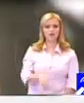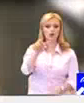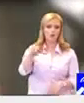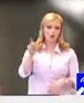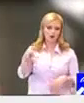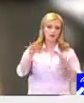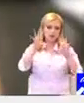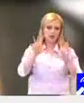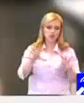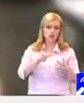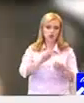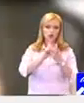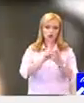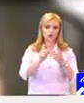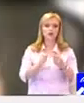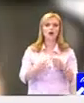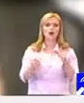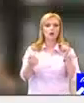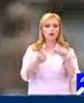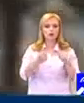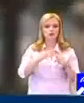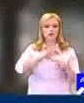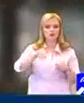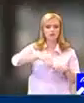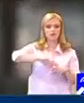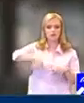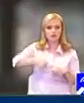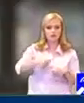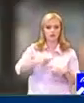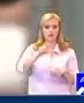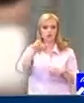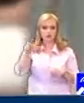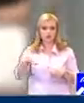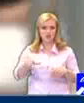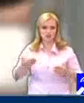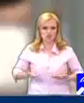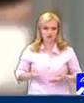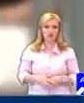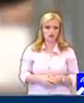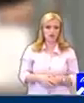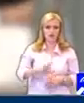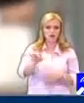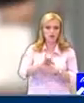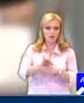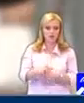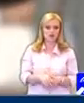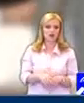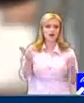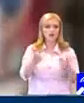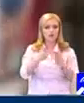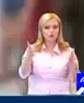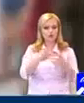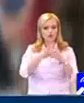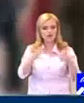Oamenii legii susțin că lupta împotriva traficului de ființe umane nu e o cursă de viteză, ci un maraton. E nevoie de determinare și multă informare